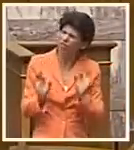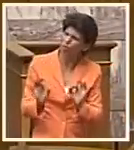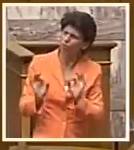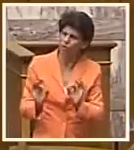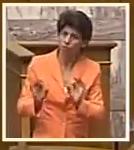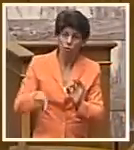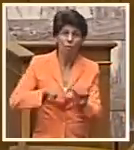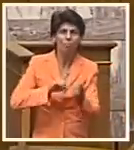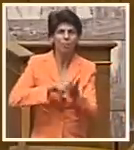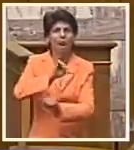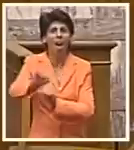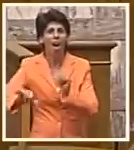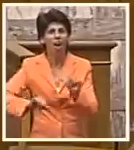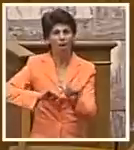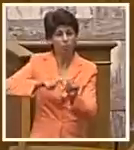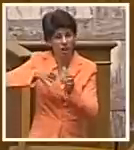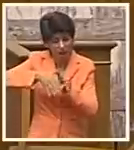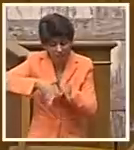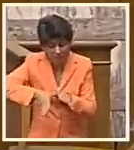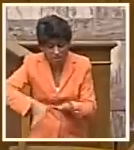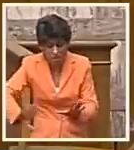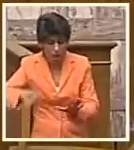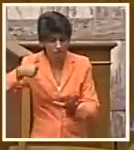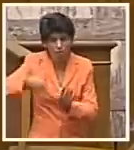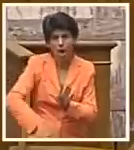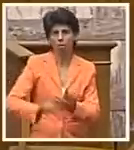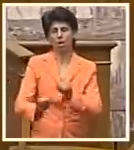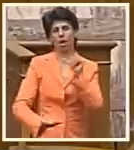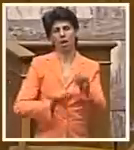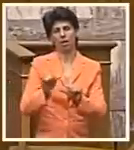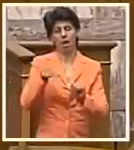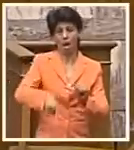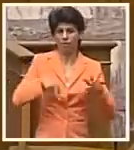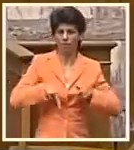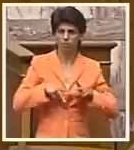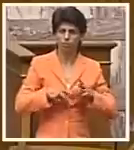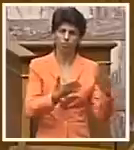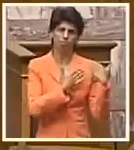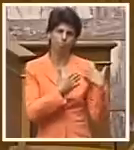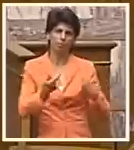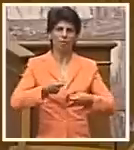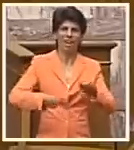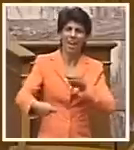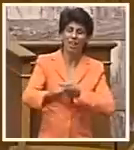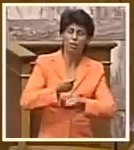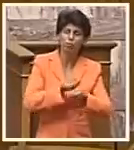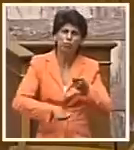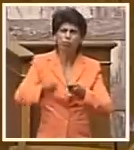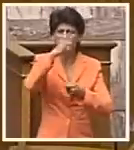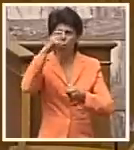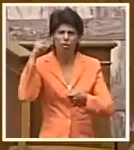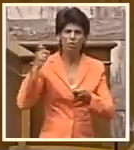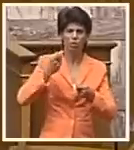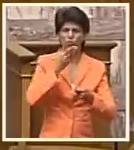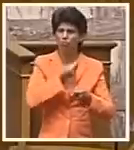αλλάξουν ριζικά. Αυτή η κυβέρνηση κλήθηκε να διαχειριστεί την πιο δύσκολη,